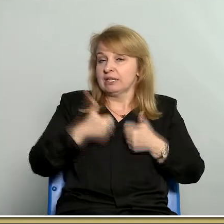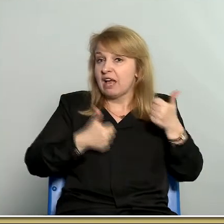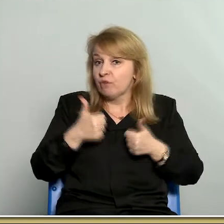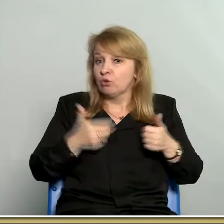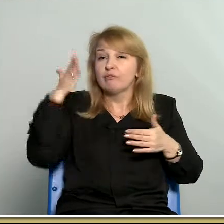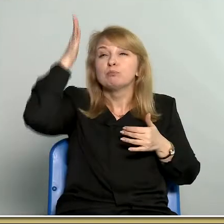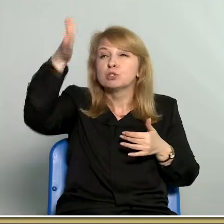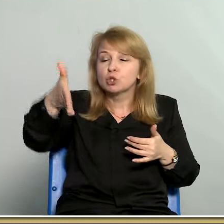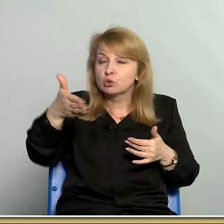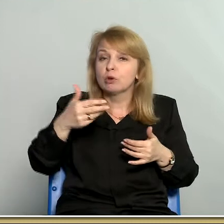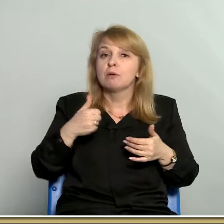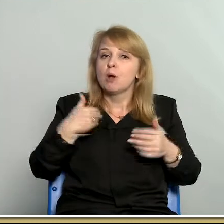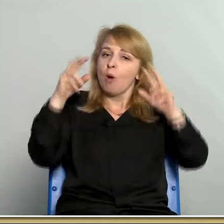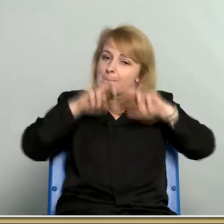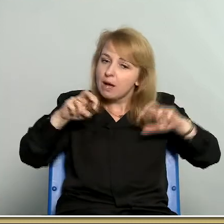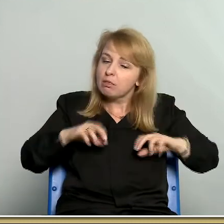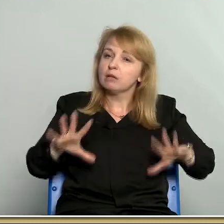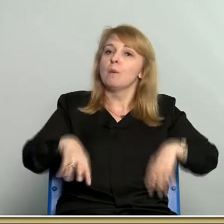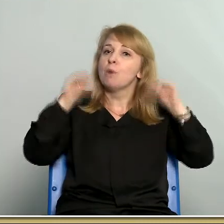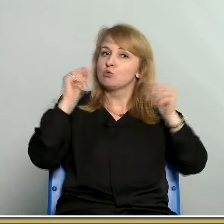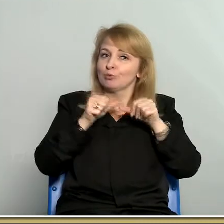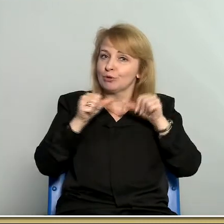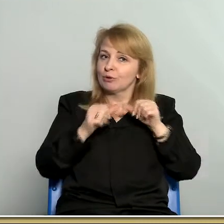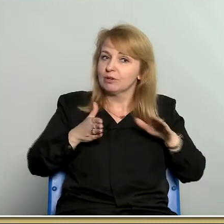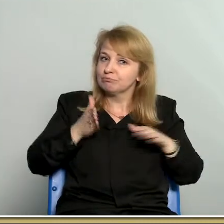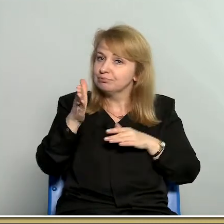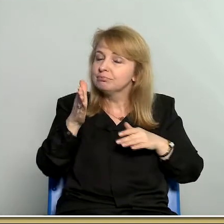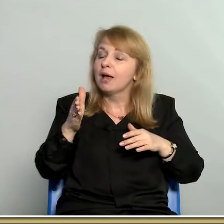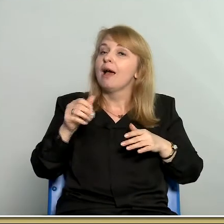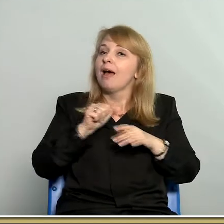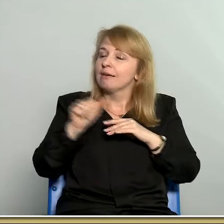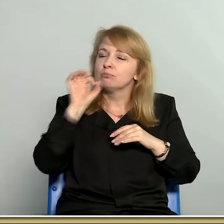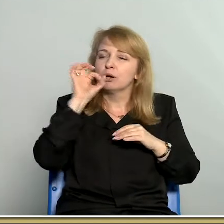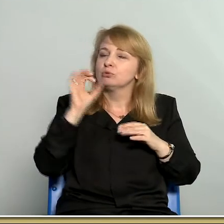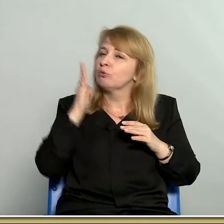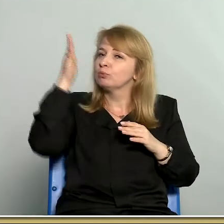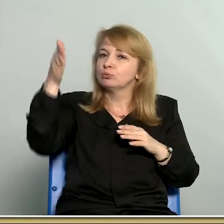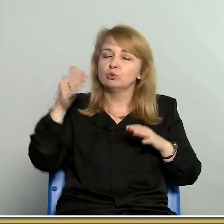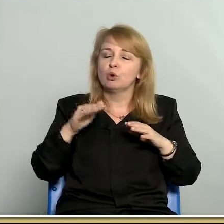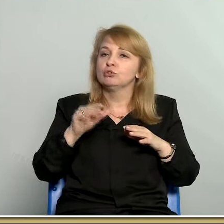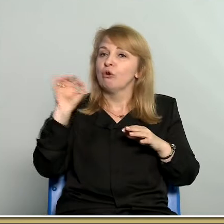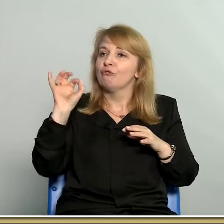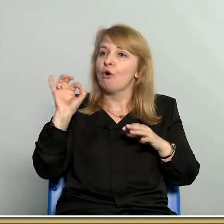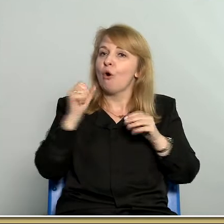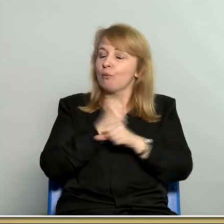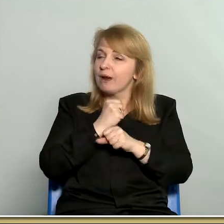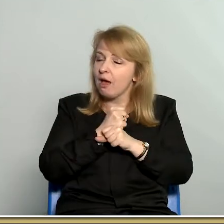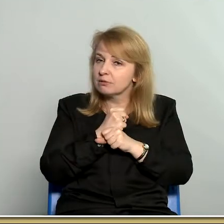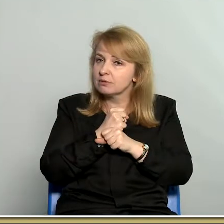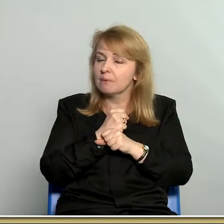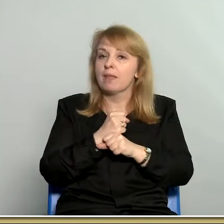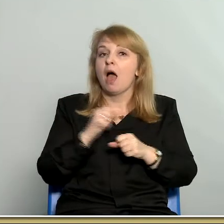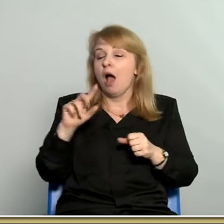jak się zaczyna tą edukację przedszkolną, to dobrze działa w dalszej karierze tego człowieka, a z drugiej strony